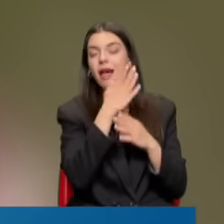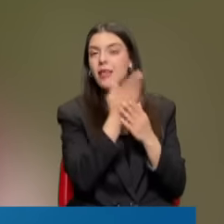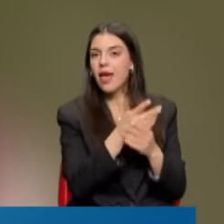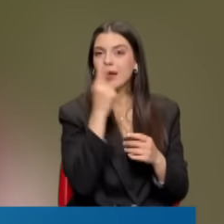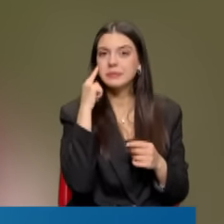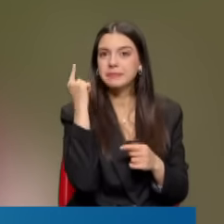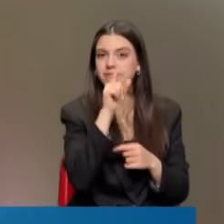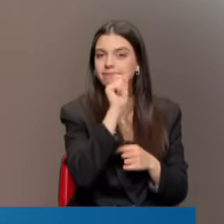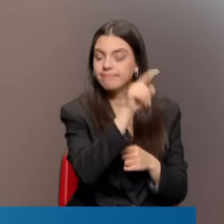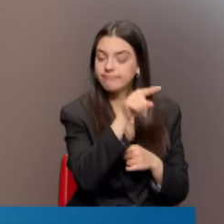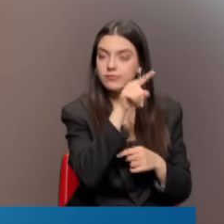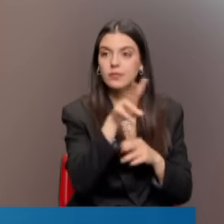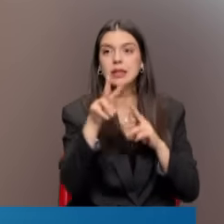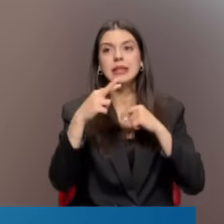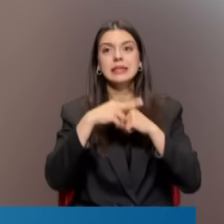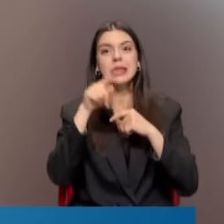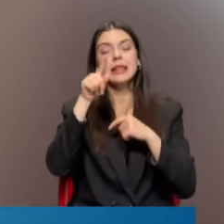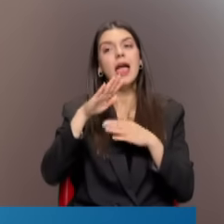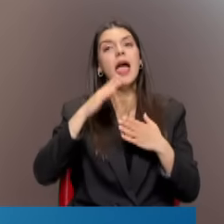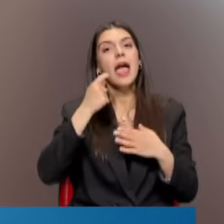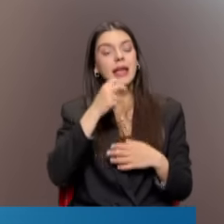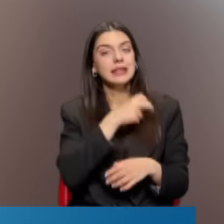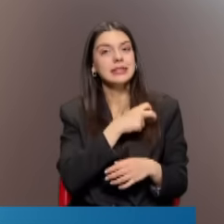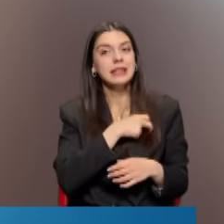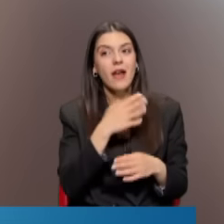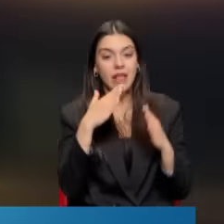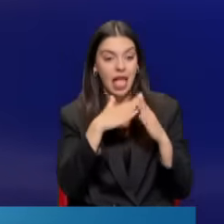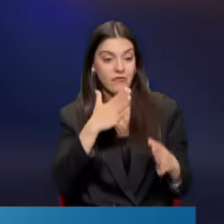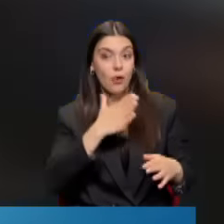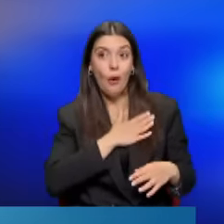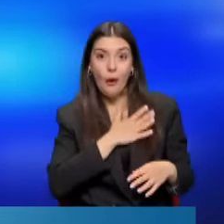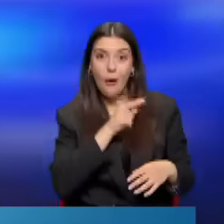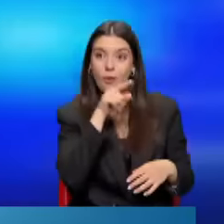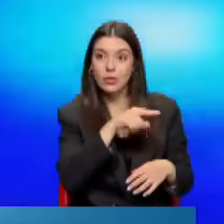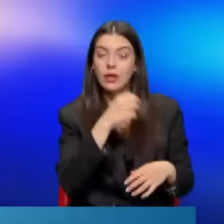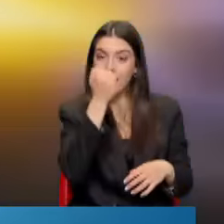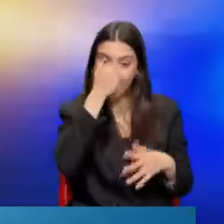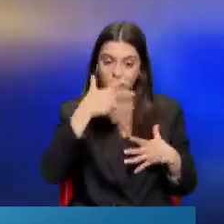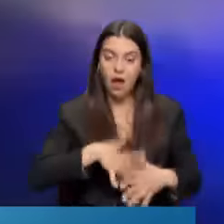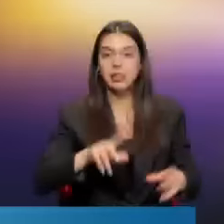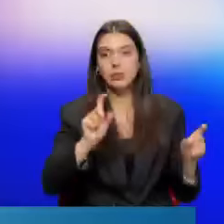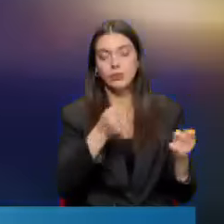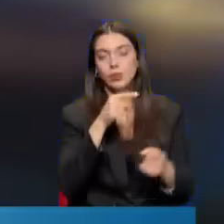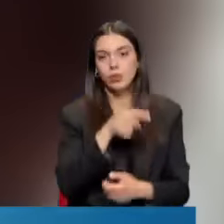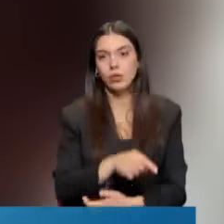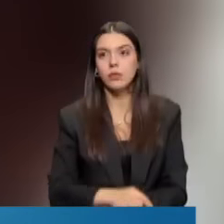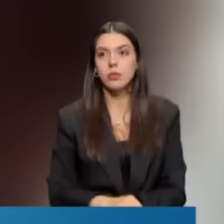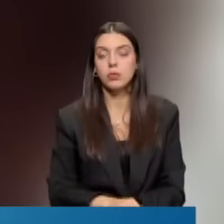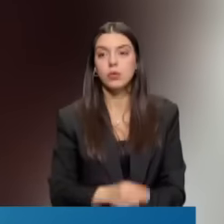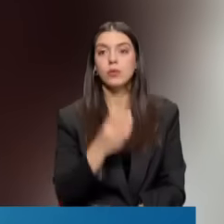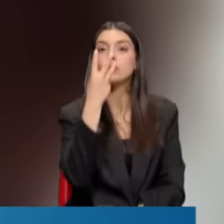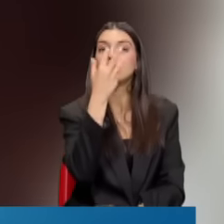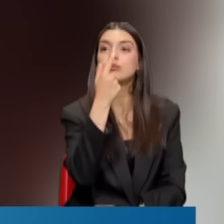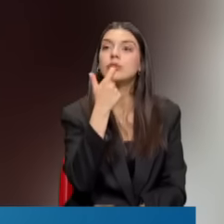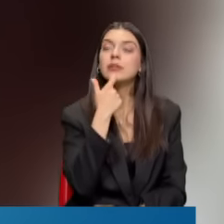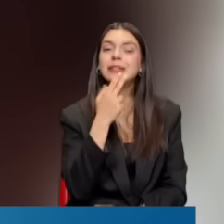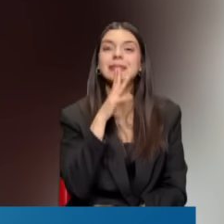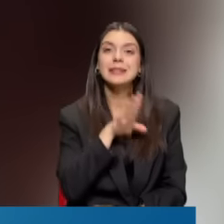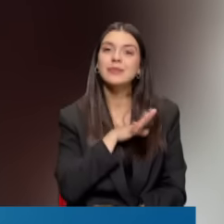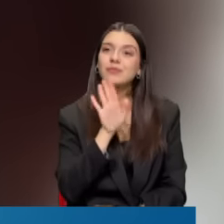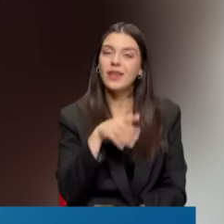yaşındaki Zinnet Nur ayar erkek arkadaşının evinin önünde kanlar içinde bulundu 3,5 yaşında bir